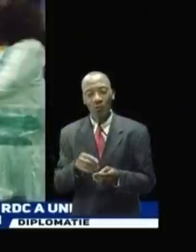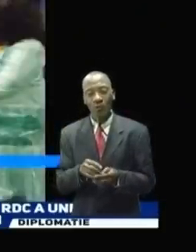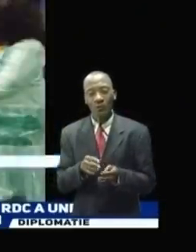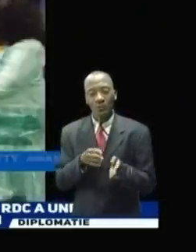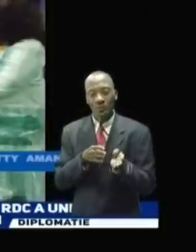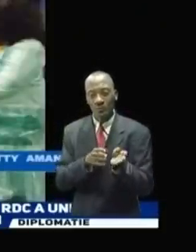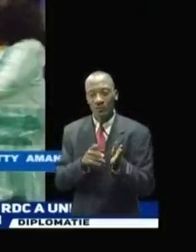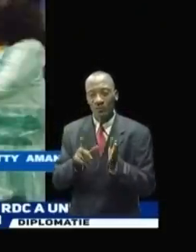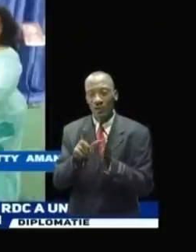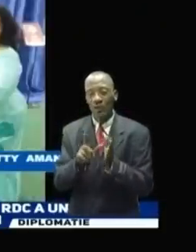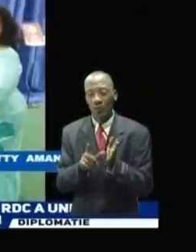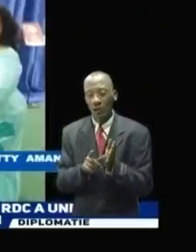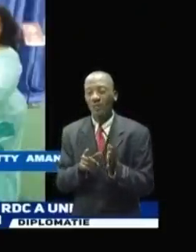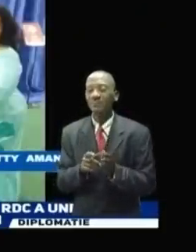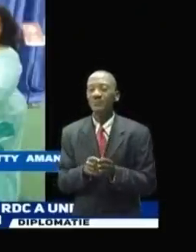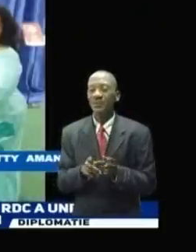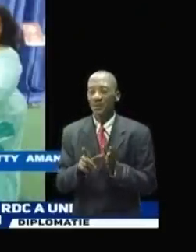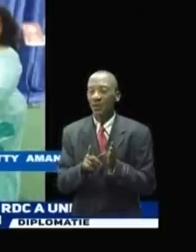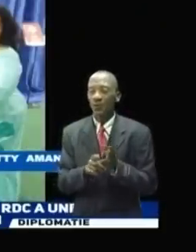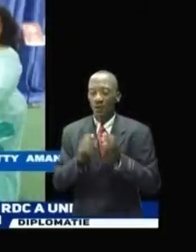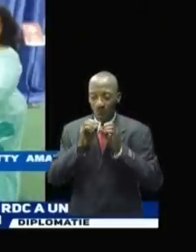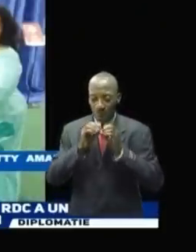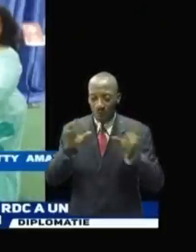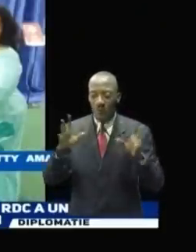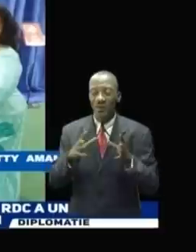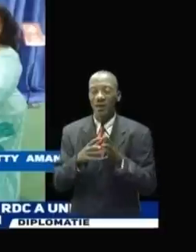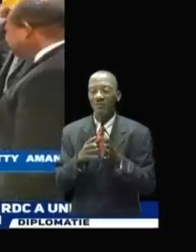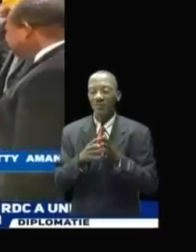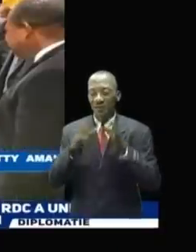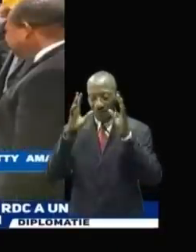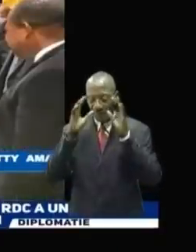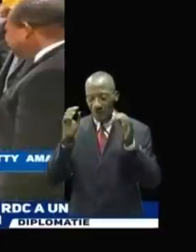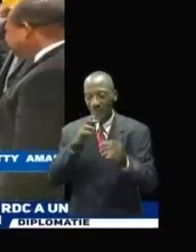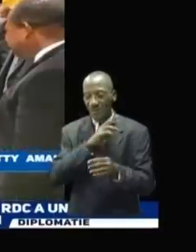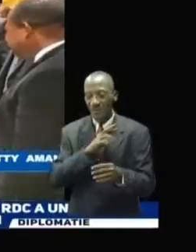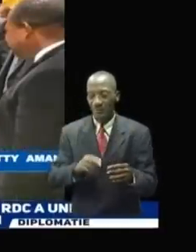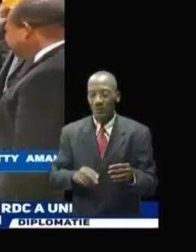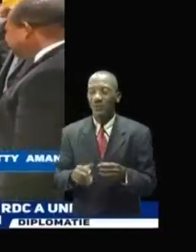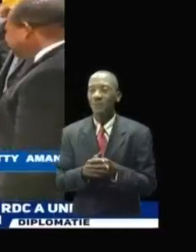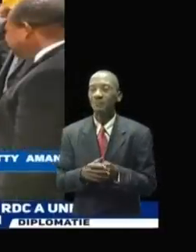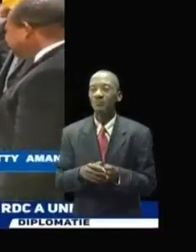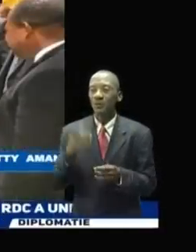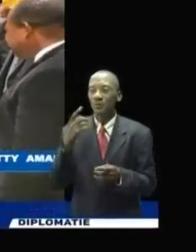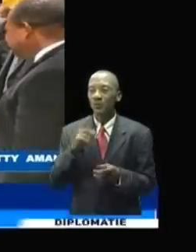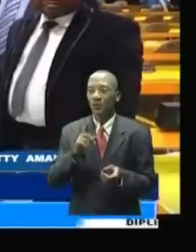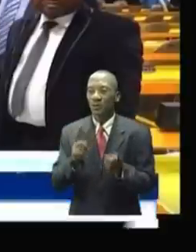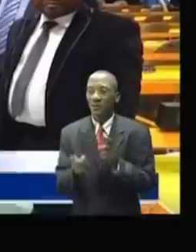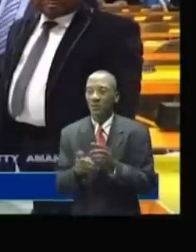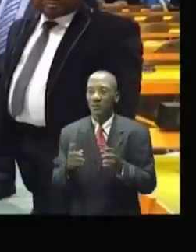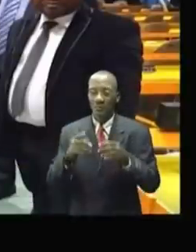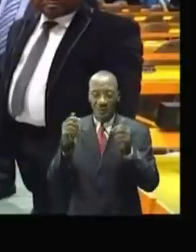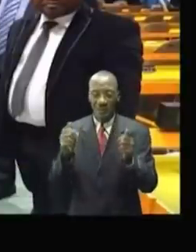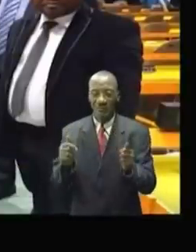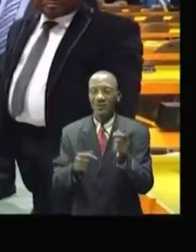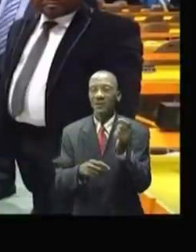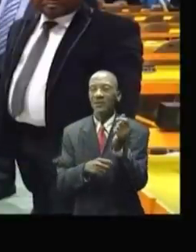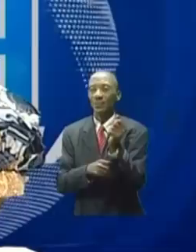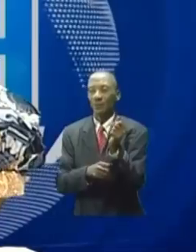machine à fabrication des personnes avec handicap en RDC et dans la région. Faible budget alloué au secteur du